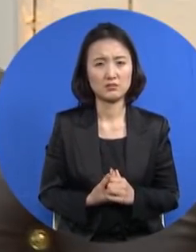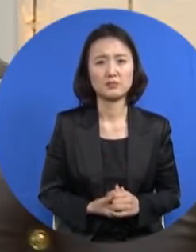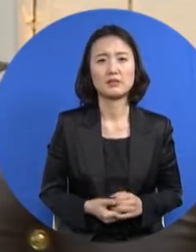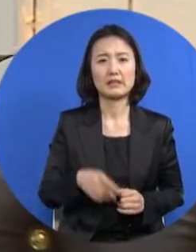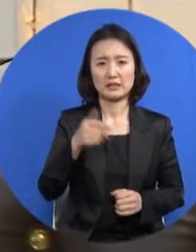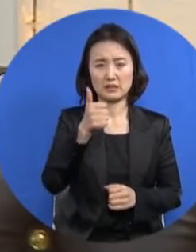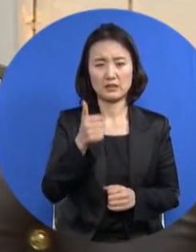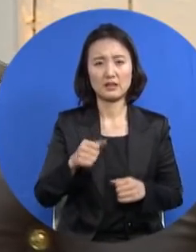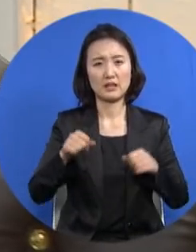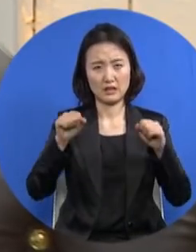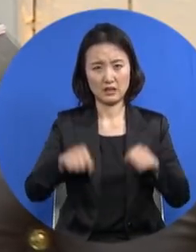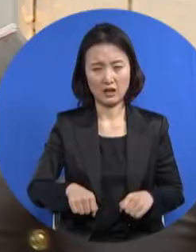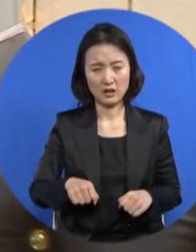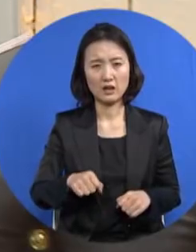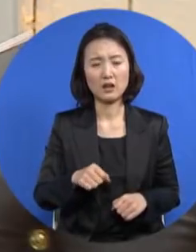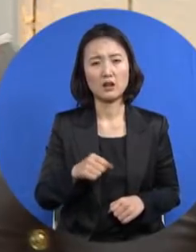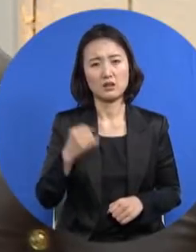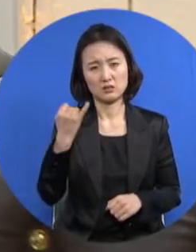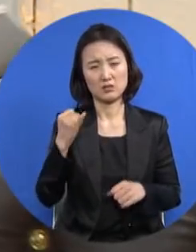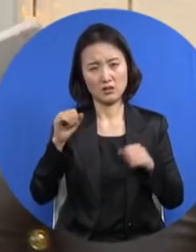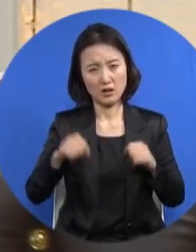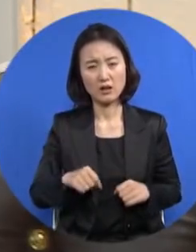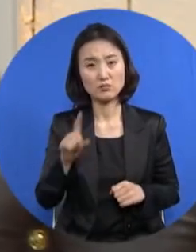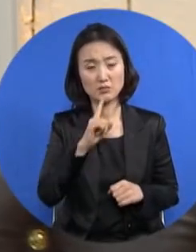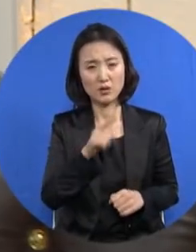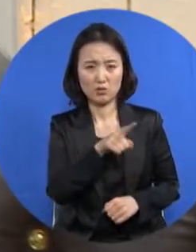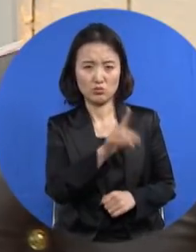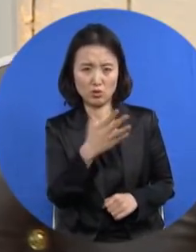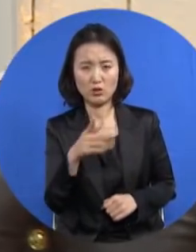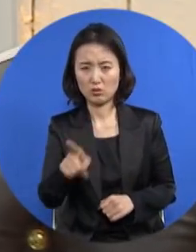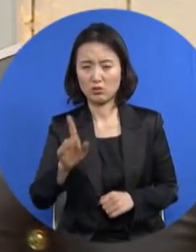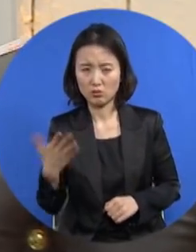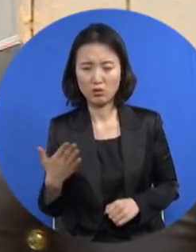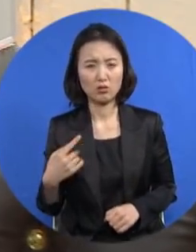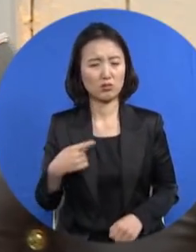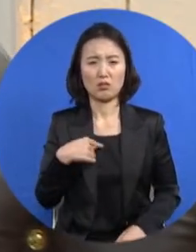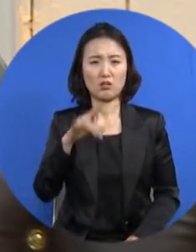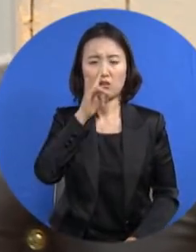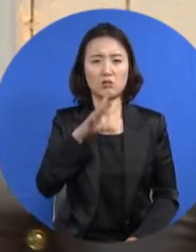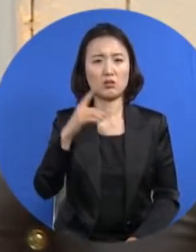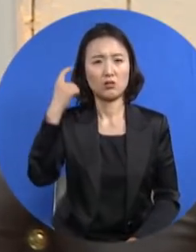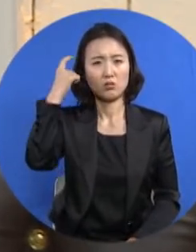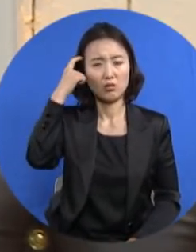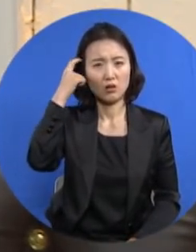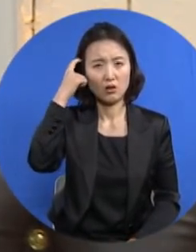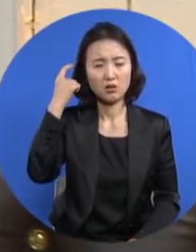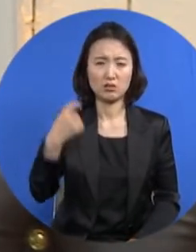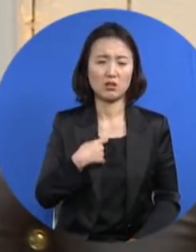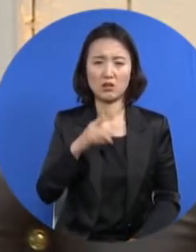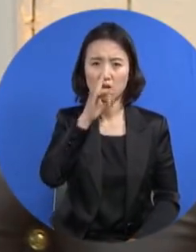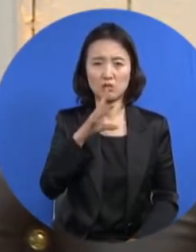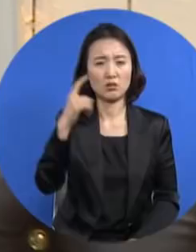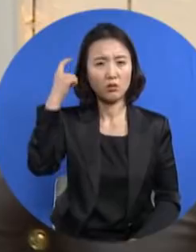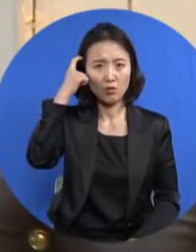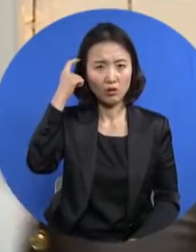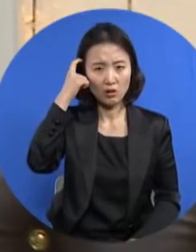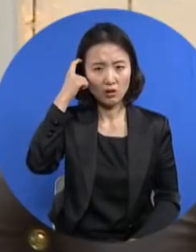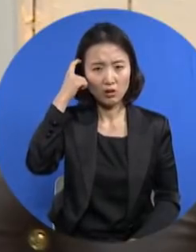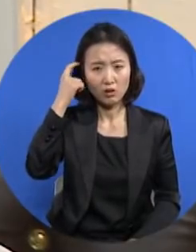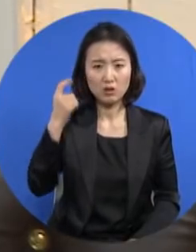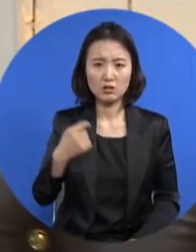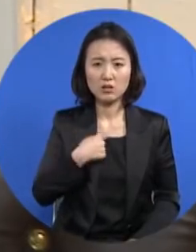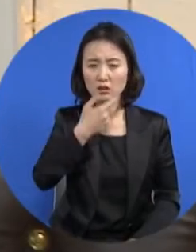he can do, she can do, why not me라는 말이 있는데요. 쟤도 되고 쟤도 성공하는데 왜 나는 안 돼? 나는 왜 할 수 없을까? 나는